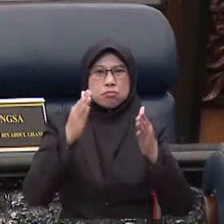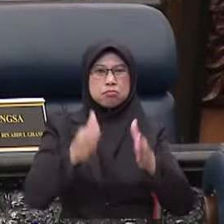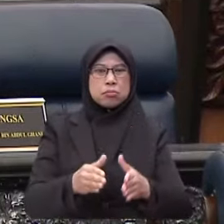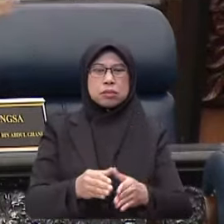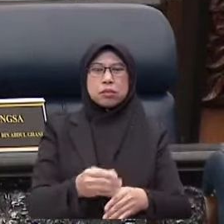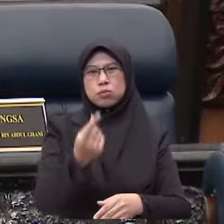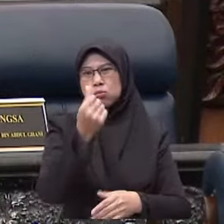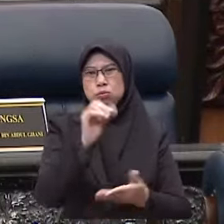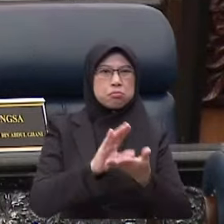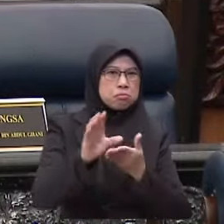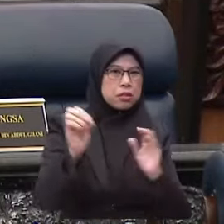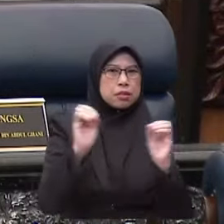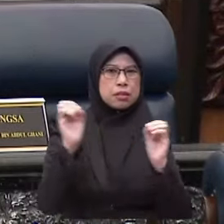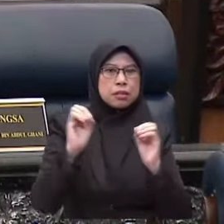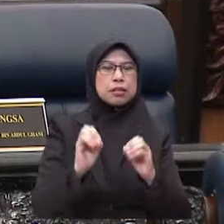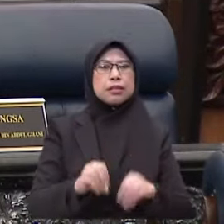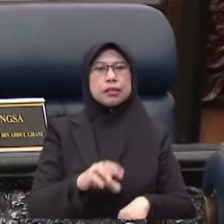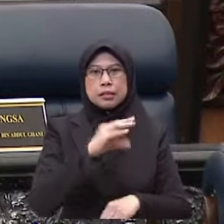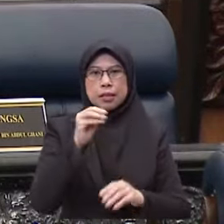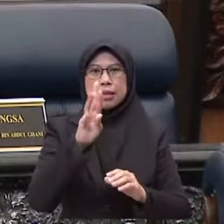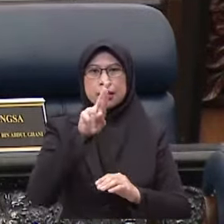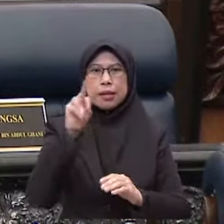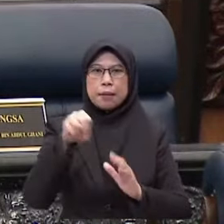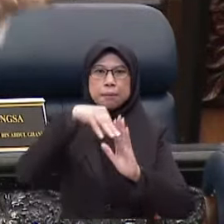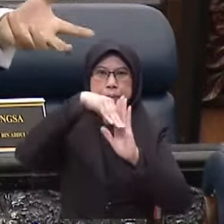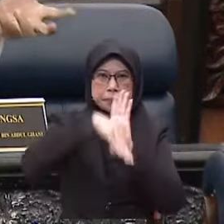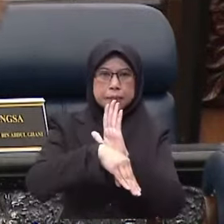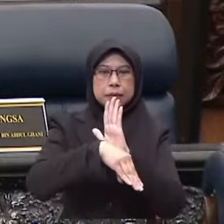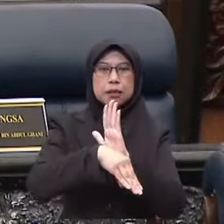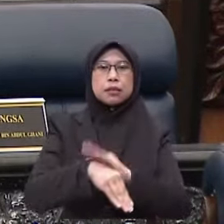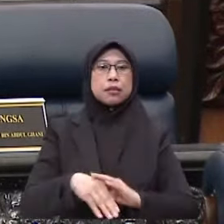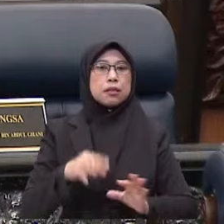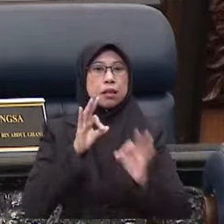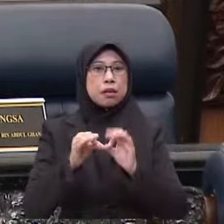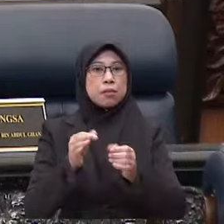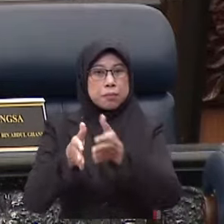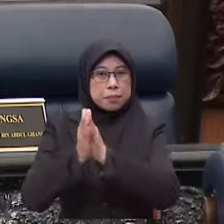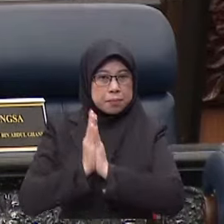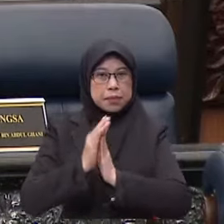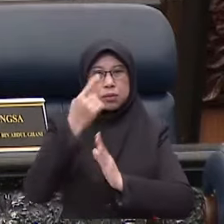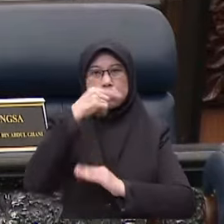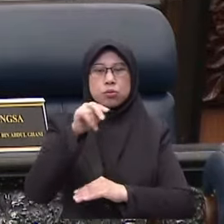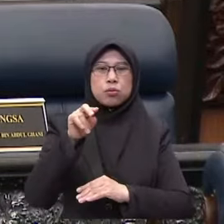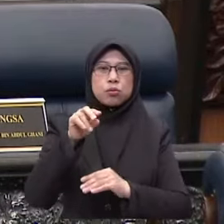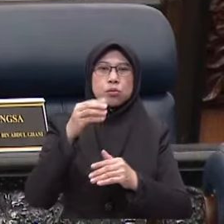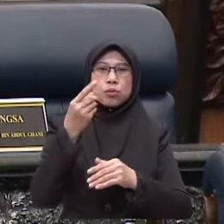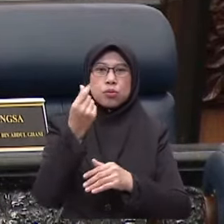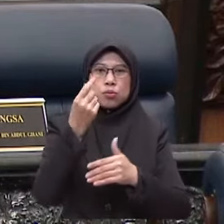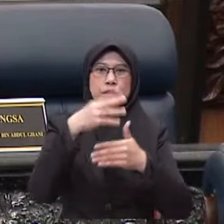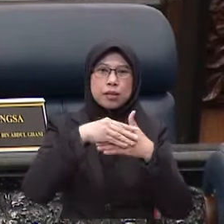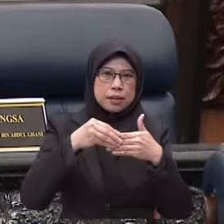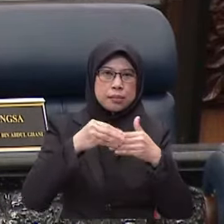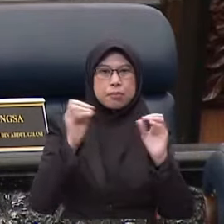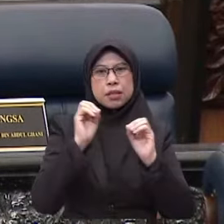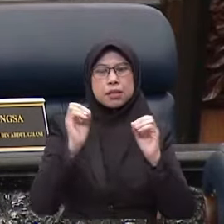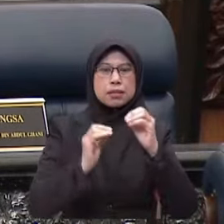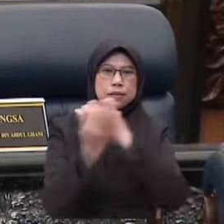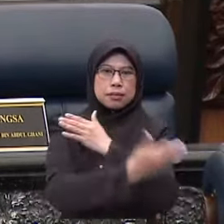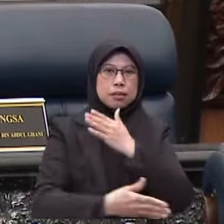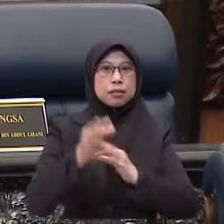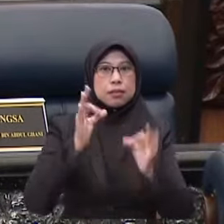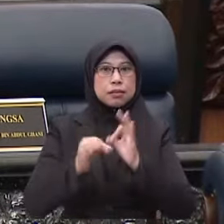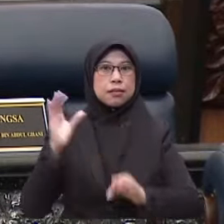mata Wang akan negara akan terjejas ker tidak ada permintaan permintaan Ringgit dalam negara selalunya kalau